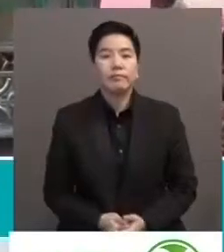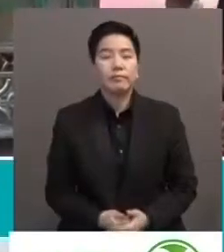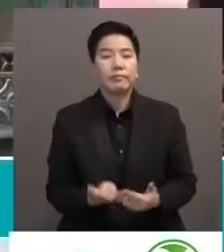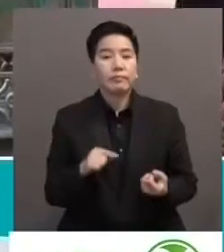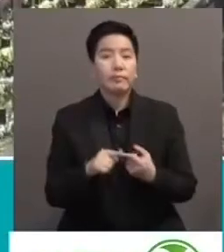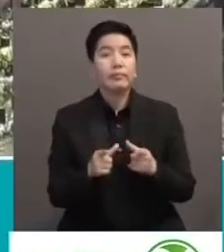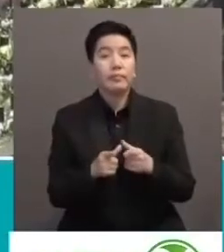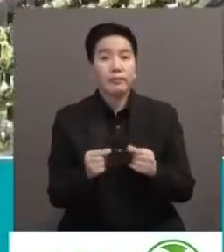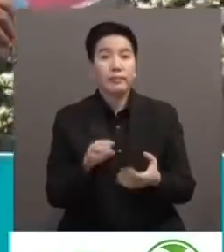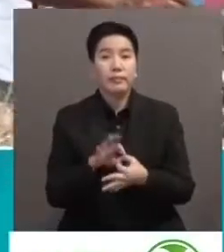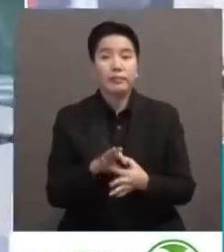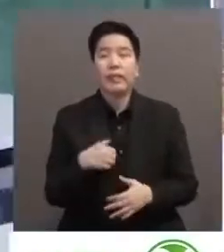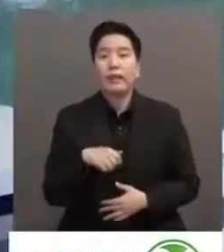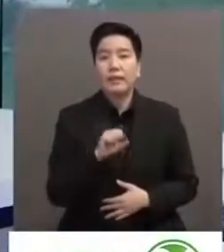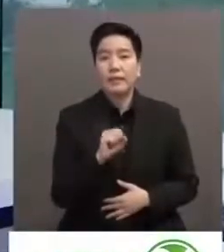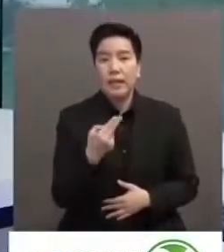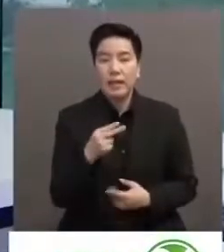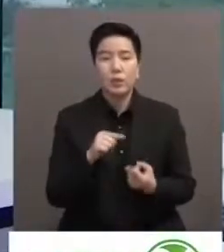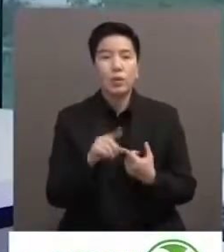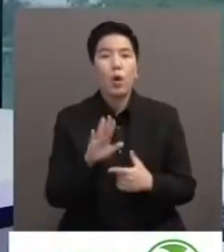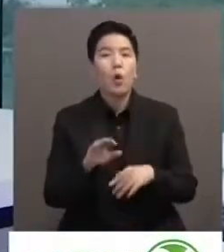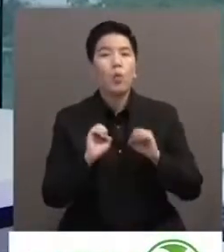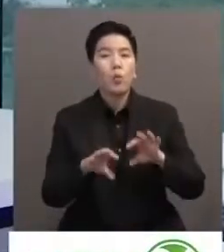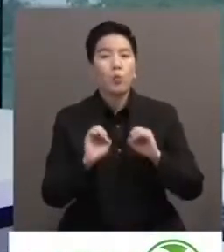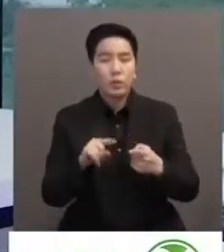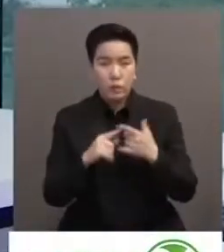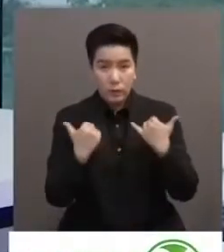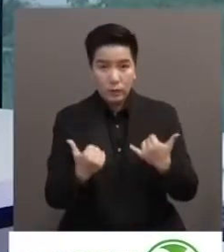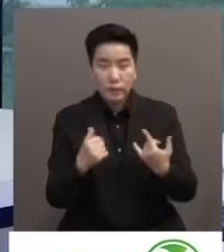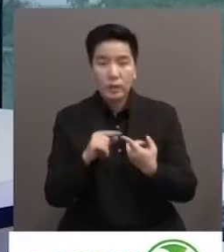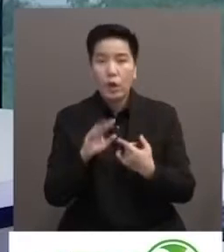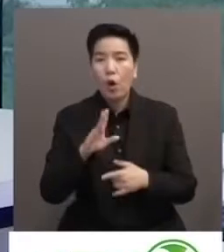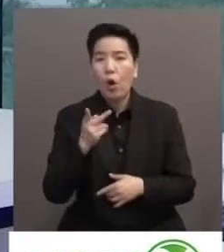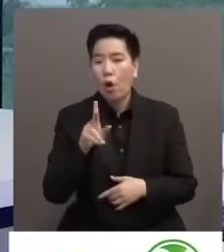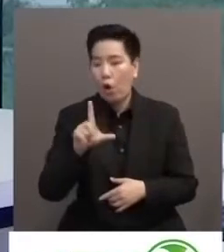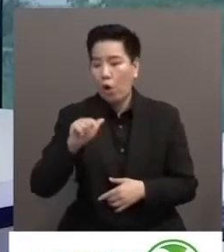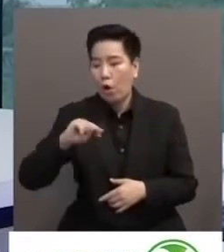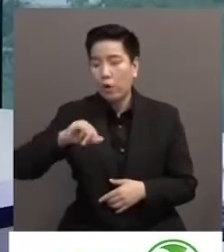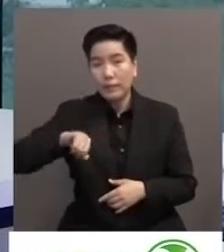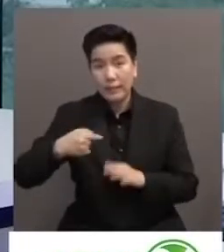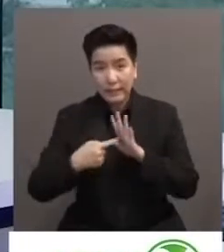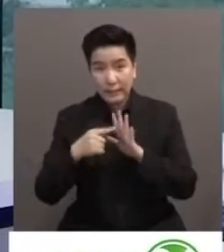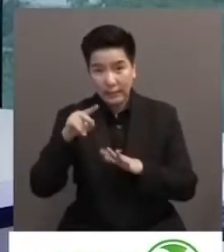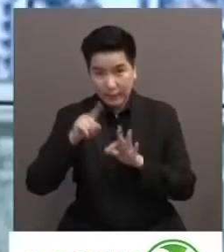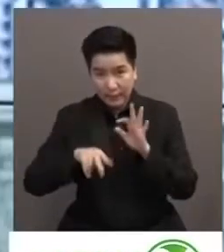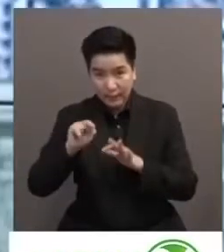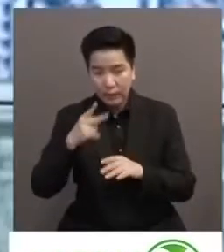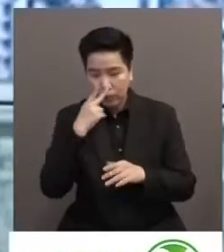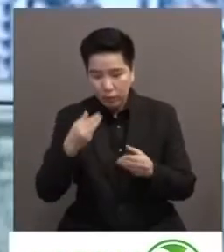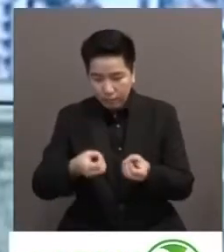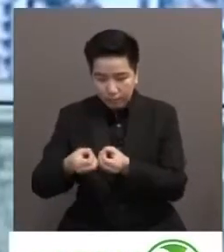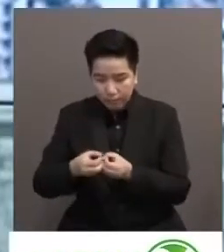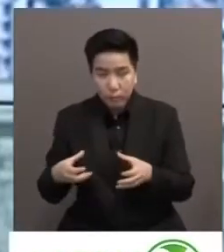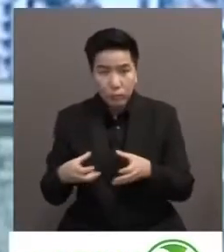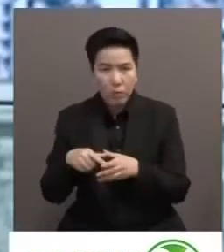ดูเรื่องของสหกรณ์เครดิตยูเนียนคลองจันทน์กันบ้างนะครับก่อนหน้านี้ก็มีคดีความเรื่องของการยักยอกเงินพาไปสำรวจเงินของสหกรณ์น